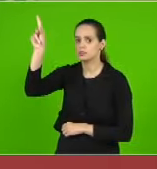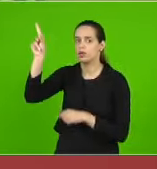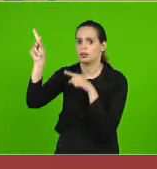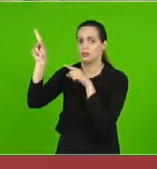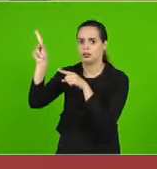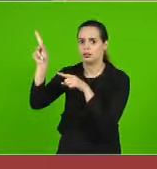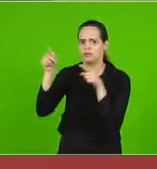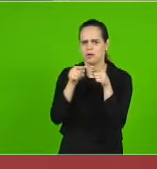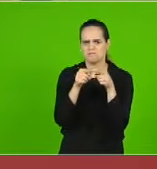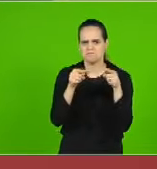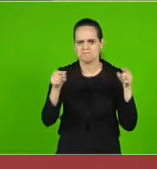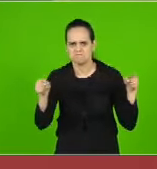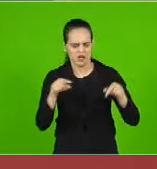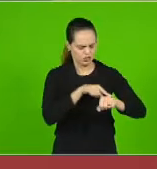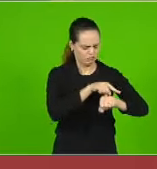аспекте,